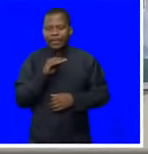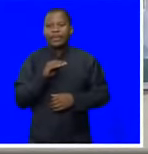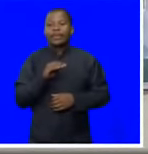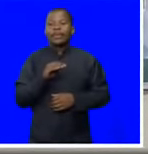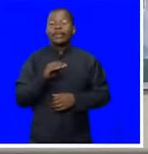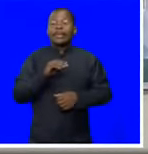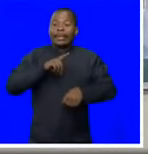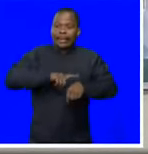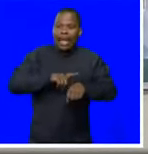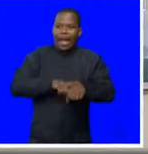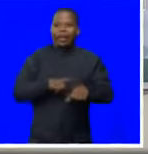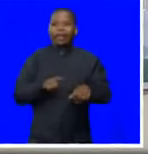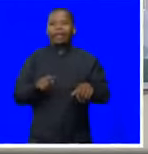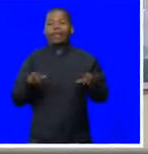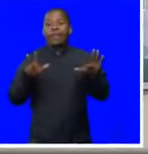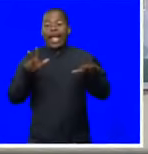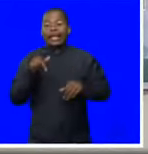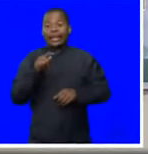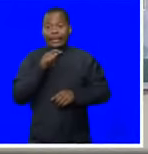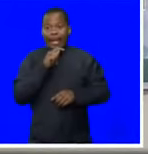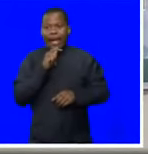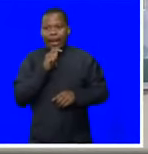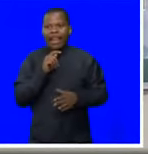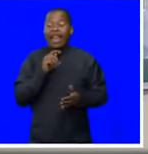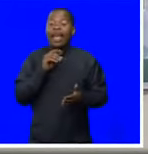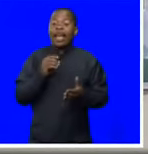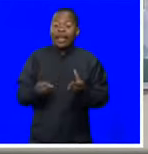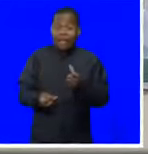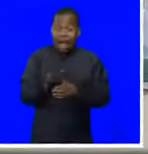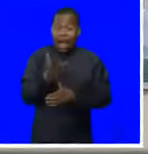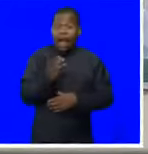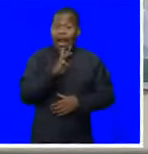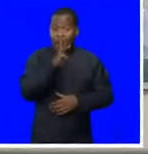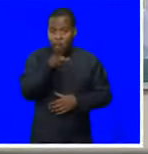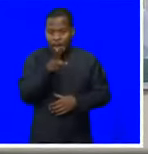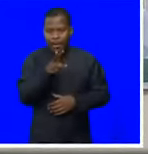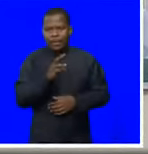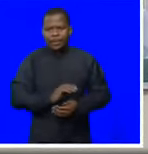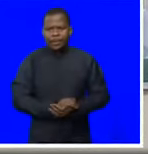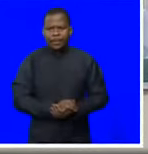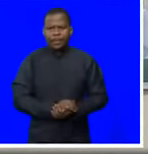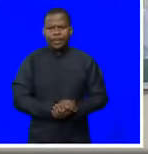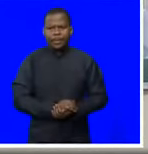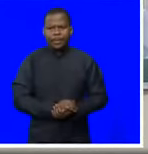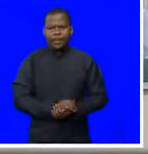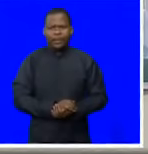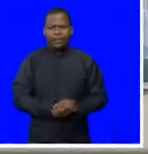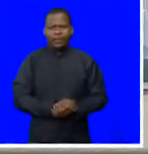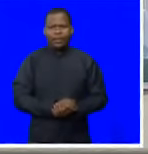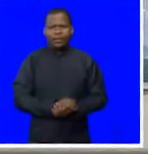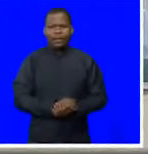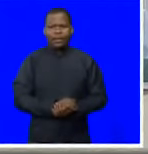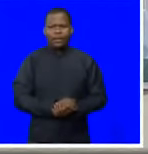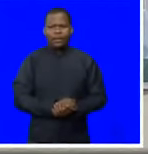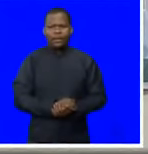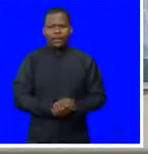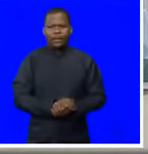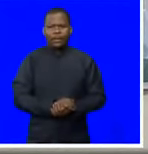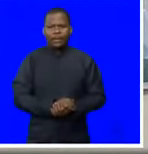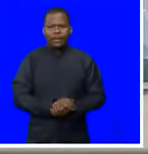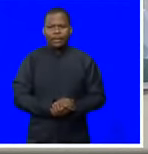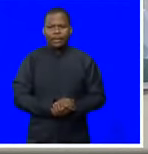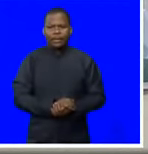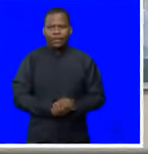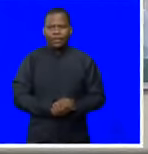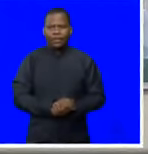sebafikile ngensimbi yesiphohlongo ekuseni kulungiselela kona phela kucala kokubhala lohlolo